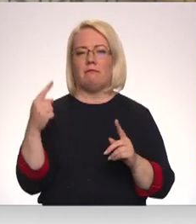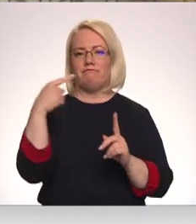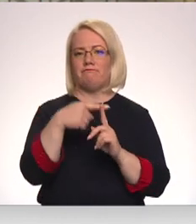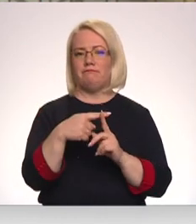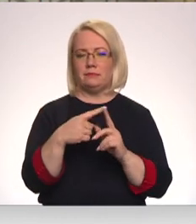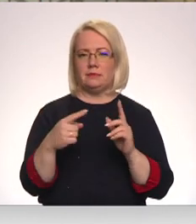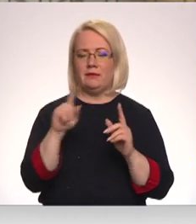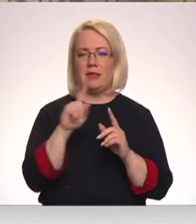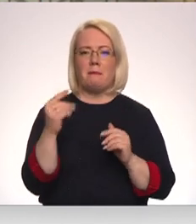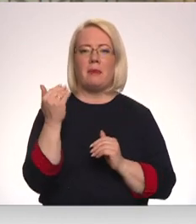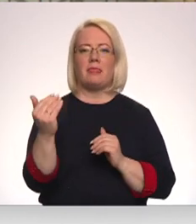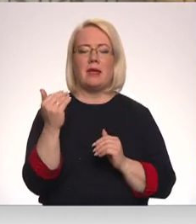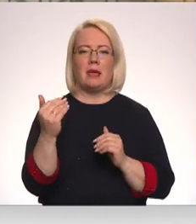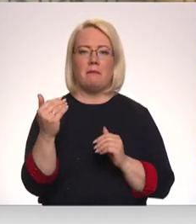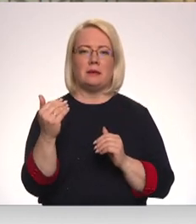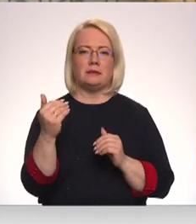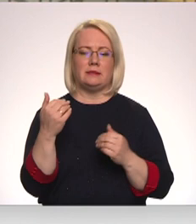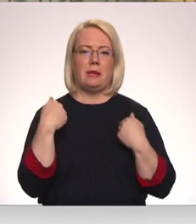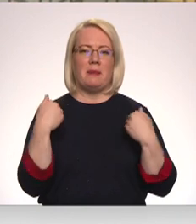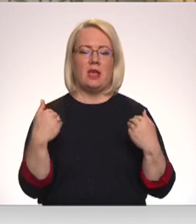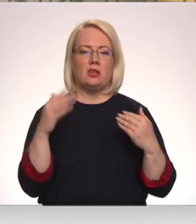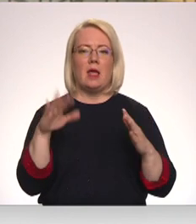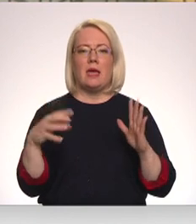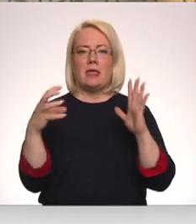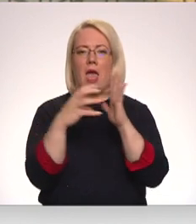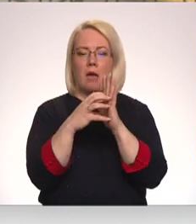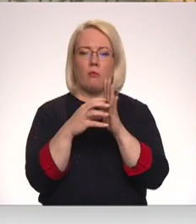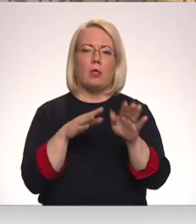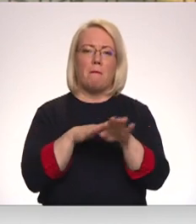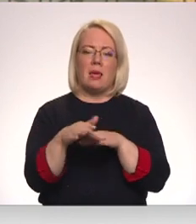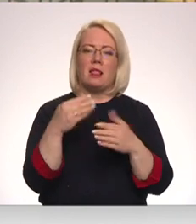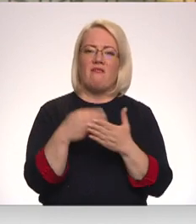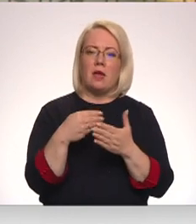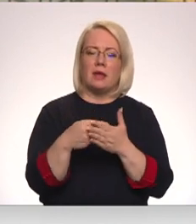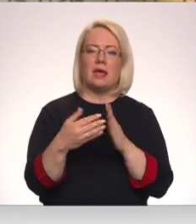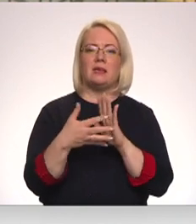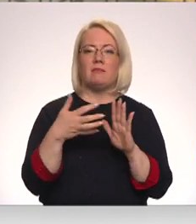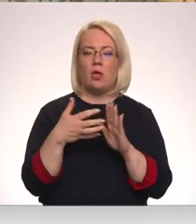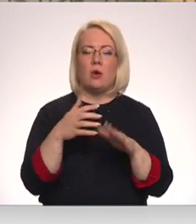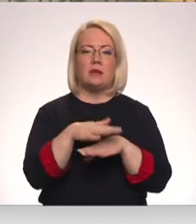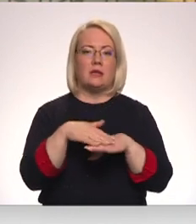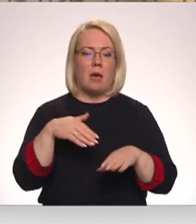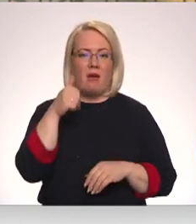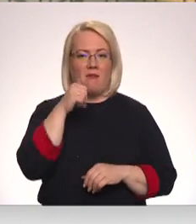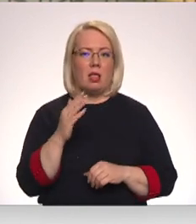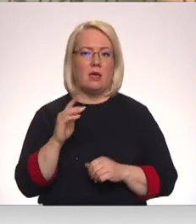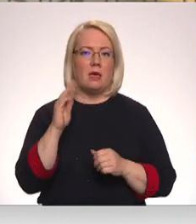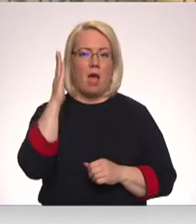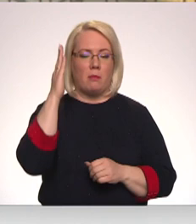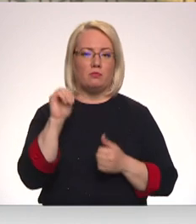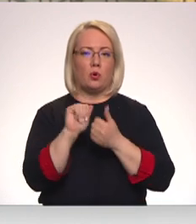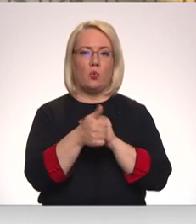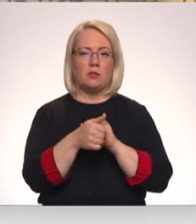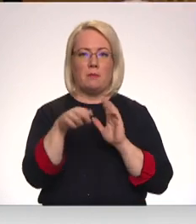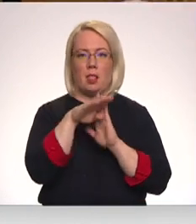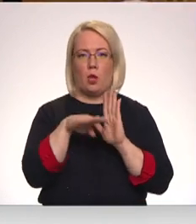Sēlijas identitātes stiprināšanā. Lai ģerboni varētu pilnvērtīgi izmantot, Saeimai vēl jānobalso par grozījumiem likumā.